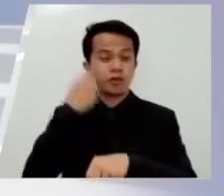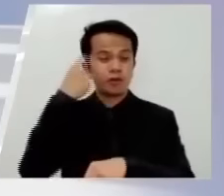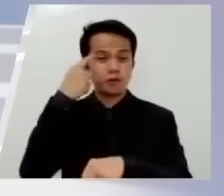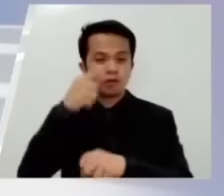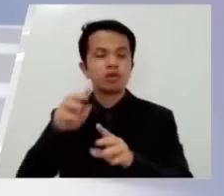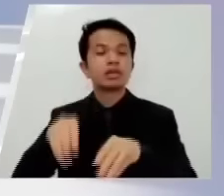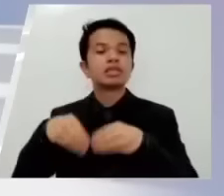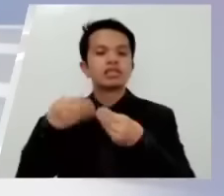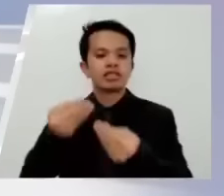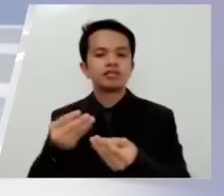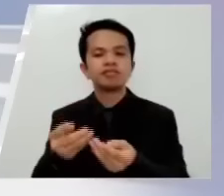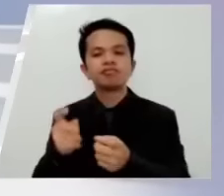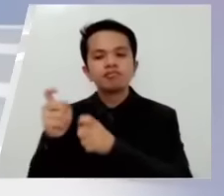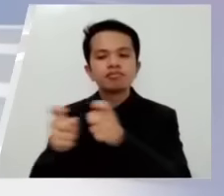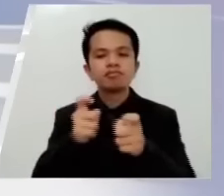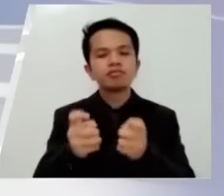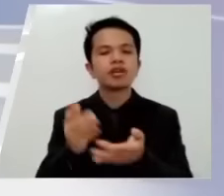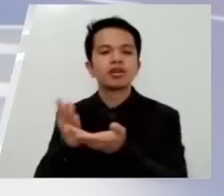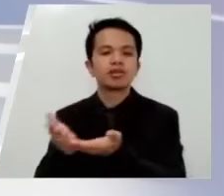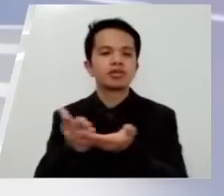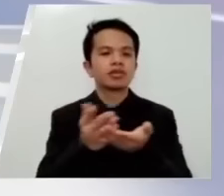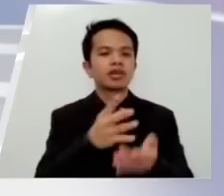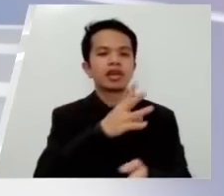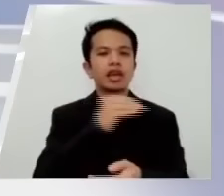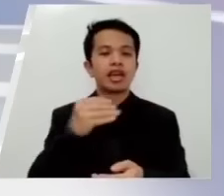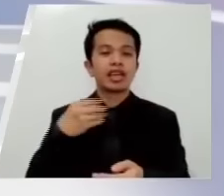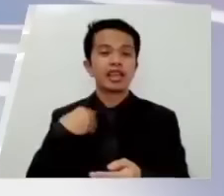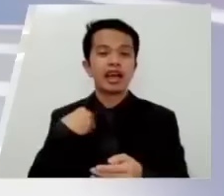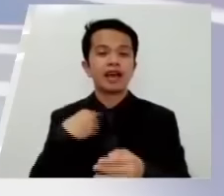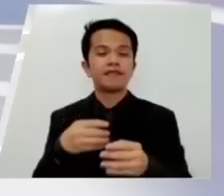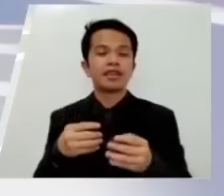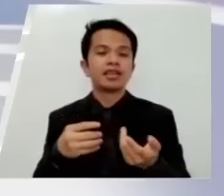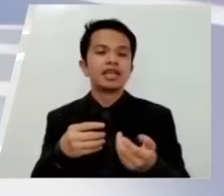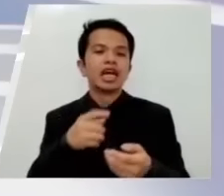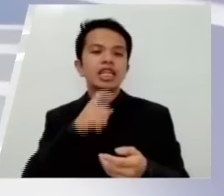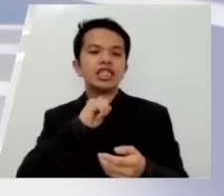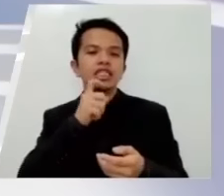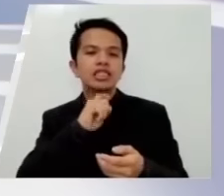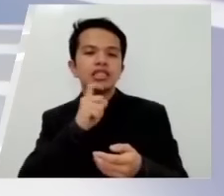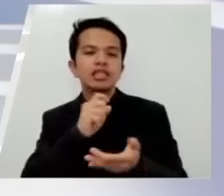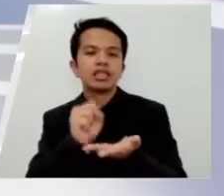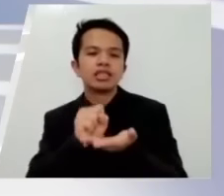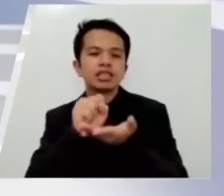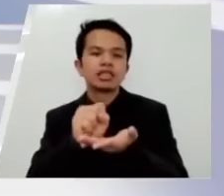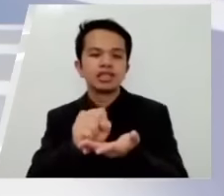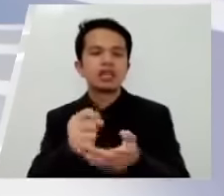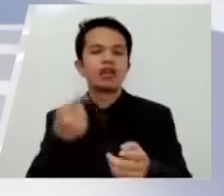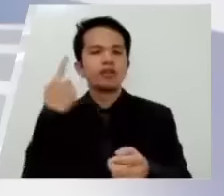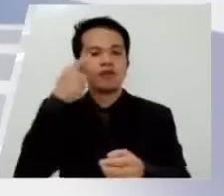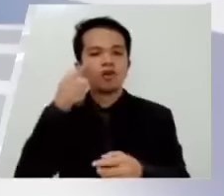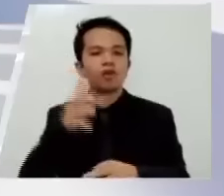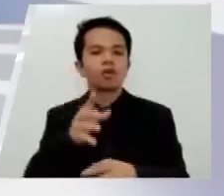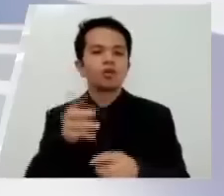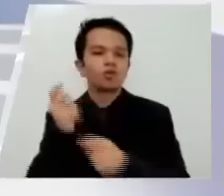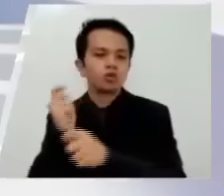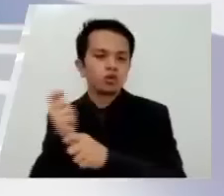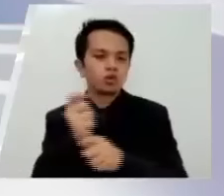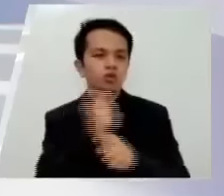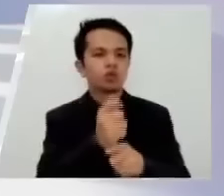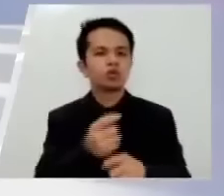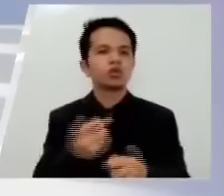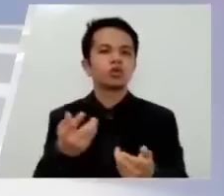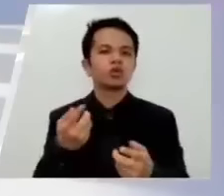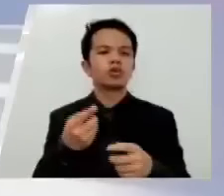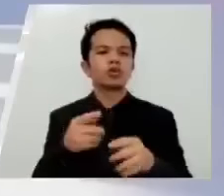pangisda at 1 steel-hulled na barko sa mga mangingisda mula sa Zambales at Ilocos. Sa ilalim ng